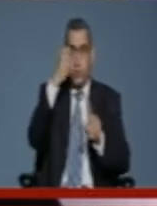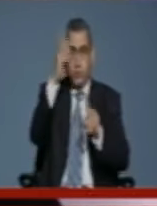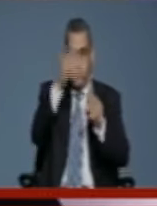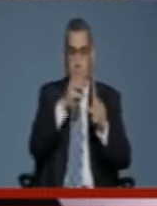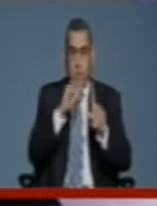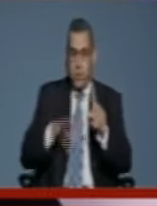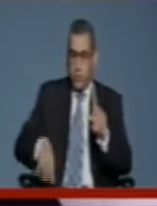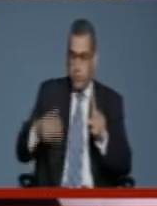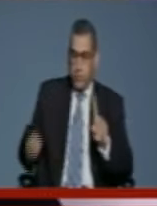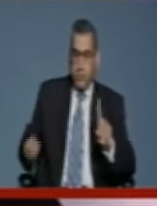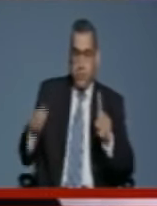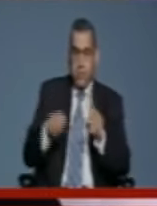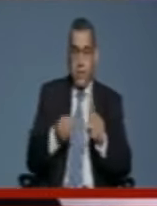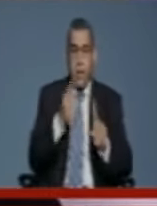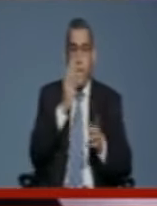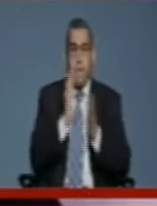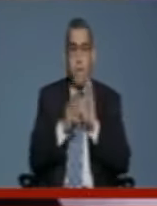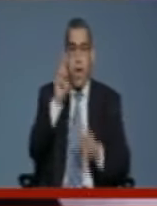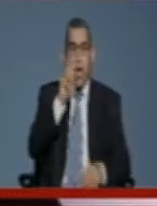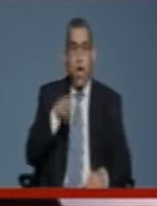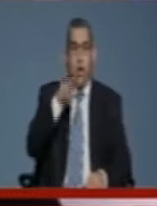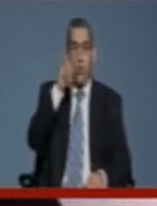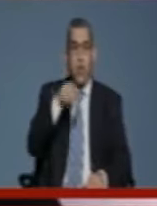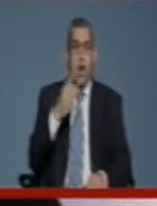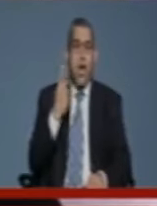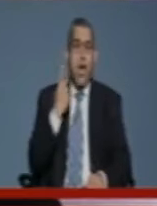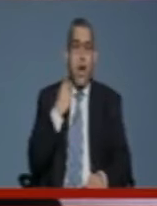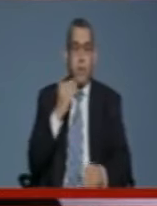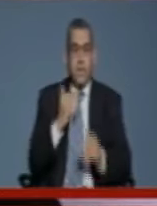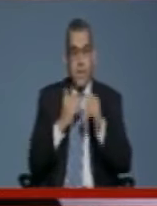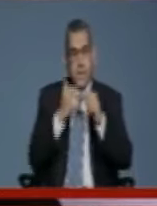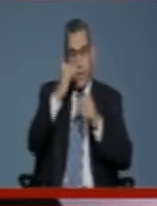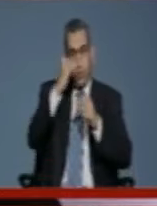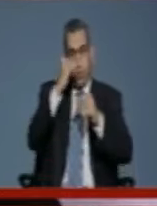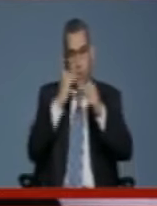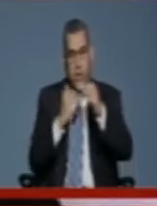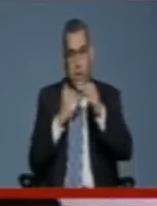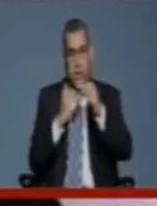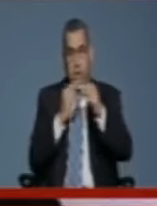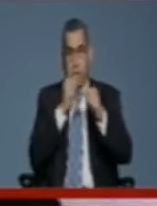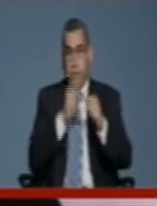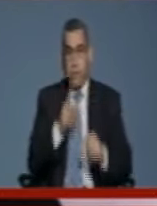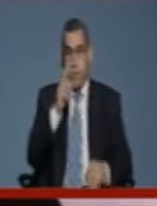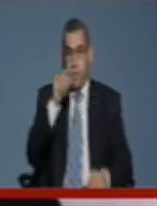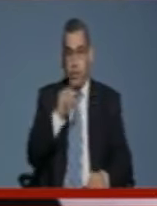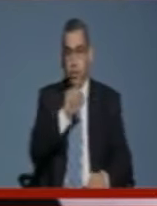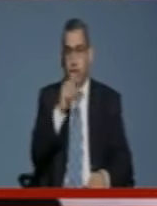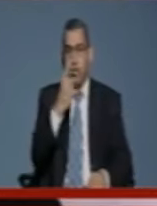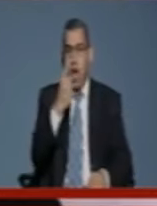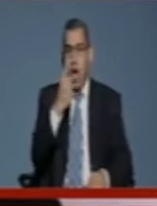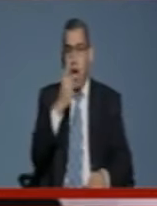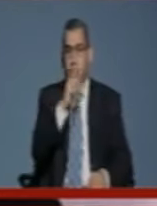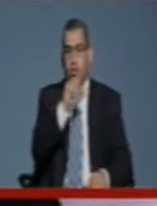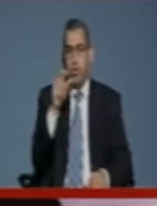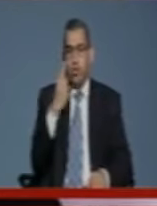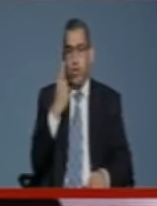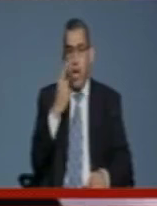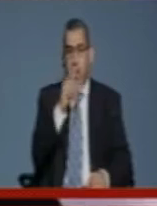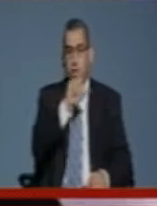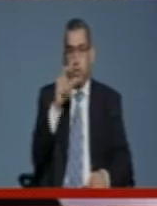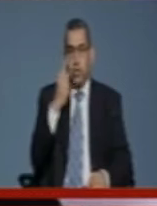بنتكلم في مليار. انا بقول رقم ممكن يتقفل، يزيد شويه يقل شويه، لكن ده شهريا. طيب ايه